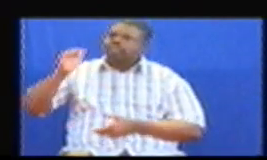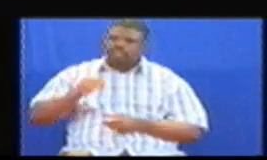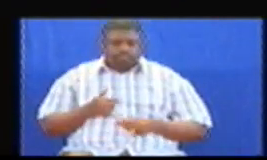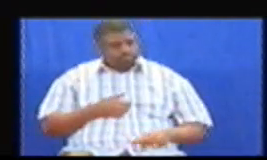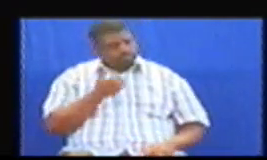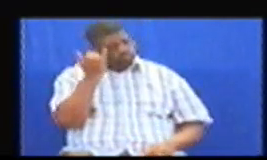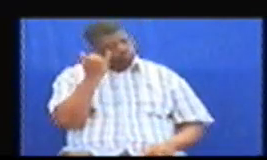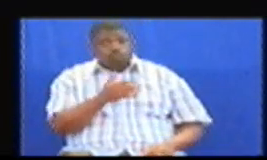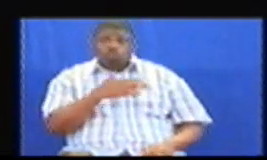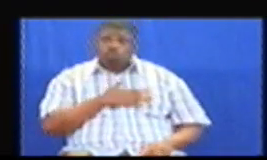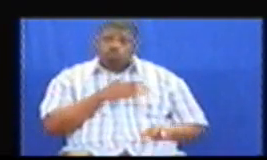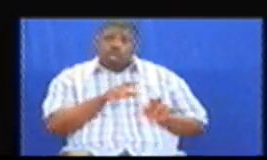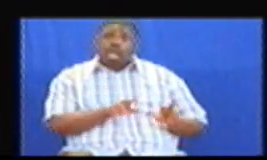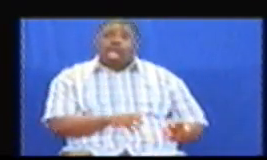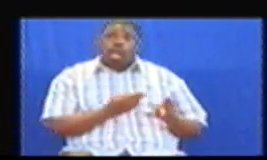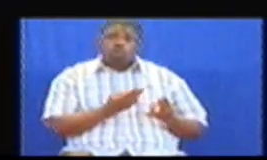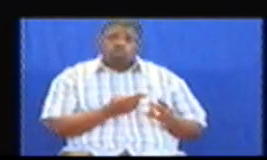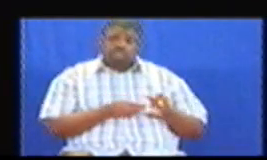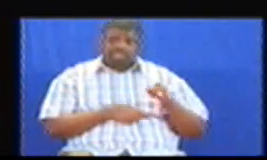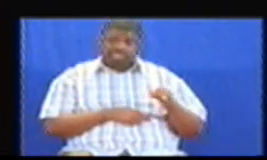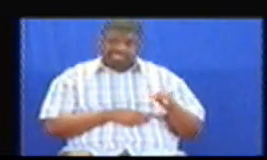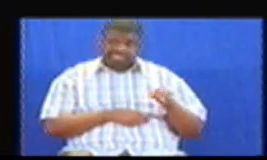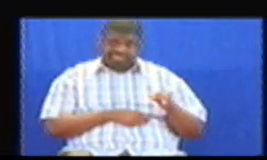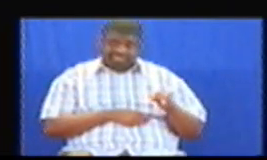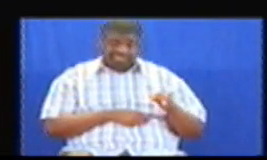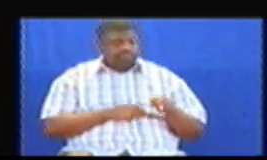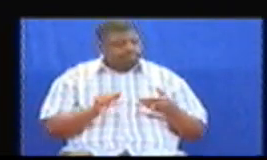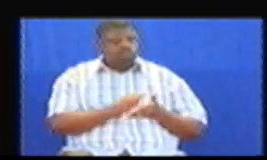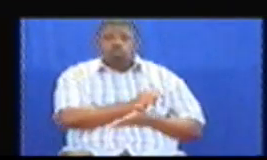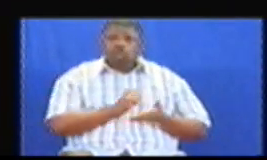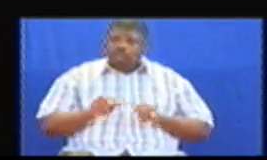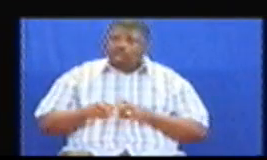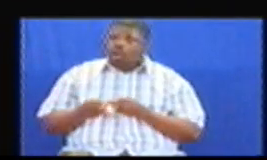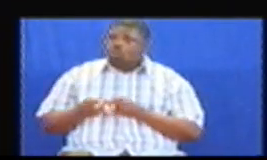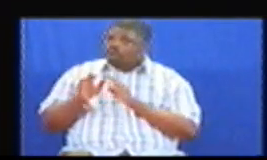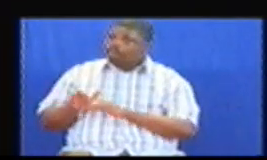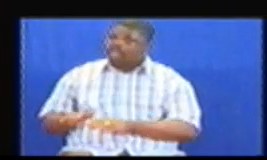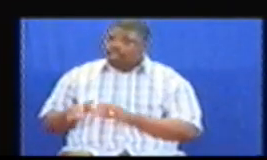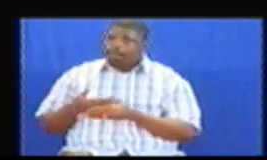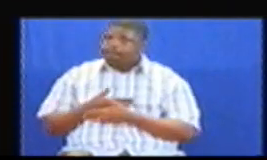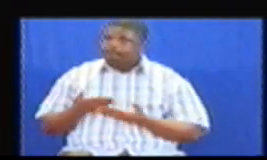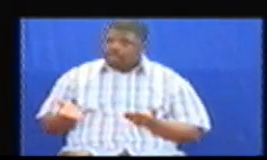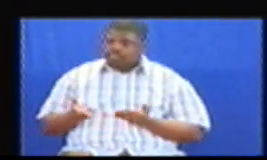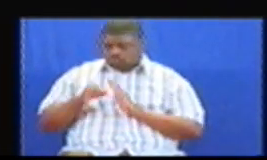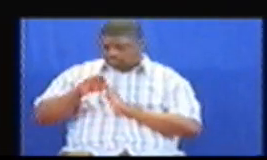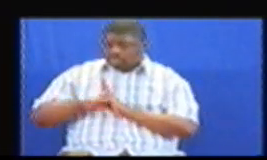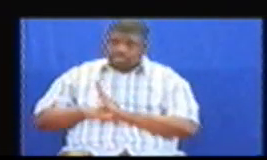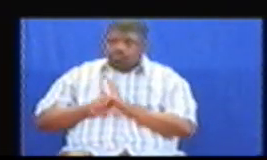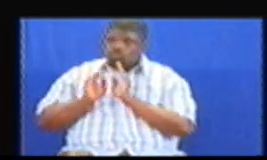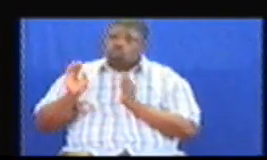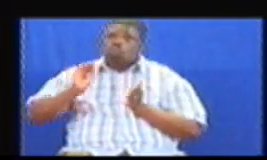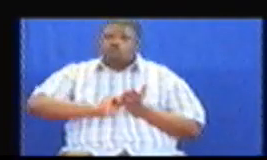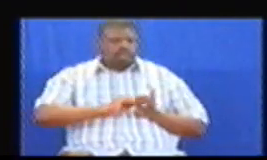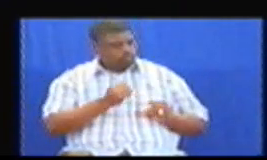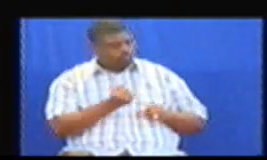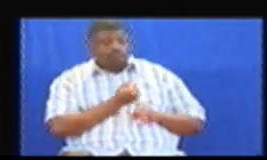wangu ni either hizi committal proceedings zifutwe, na kama zitaendelea kubakia basi uwekwe utaratibu ambao